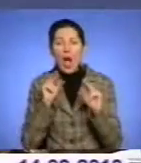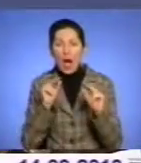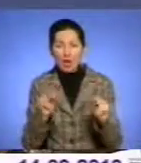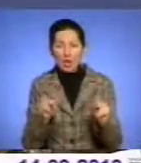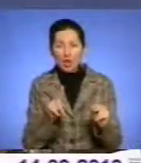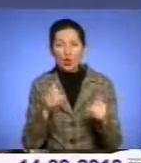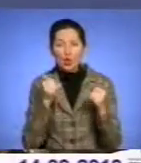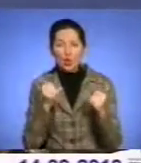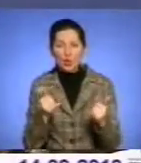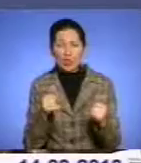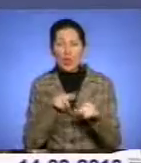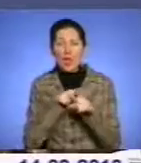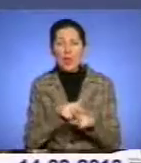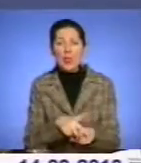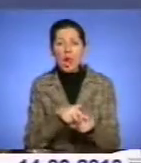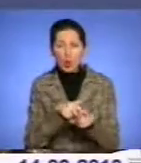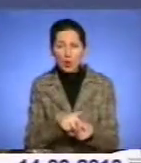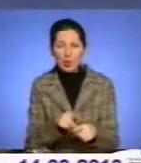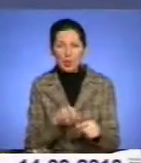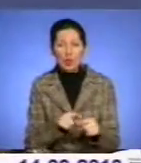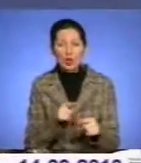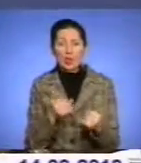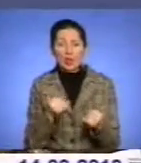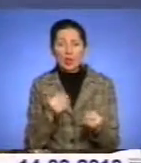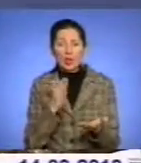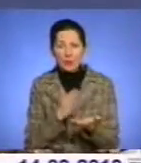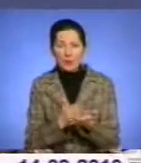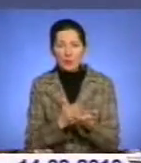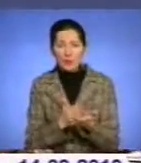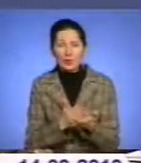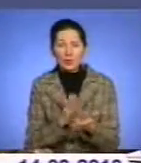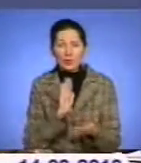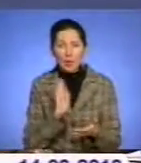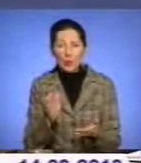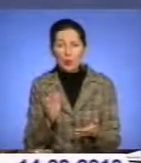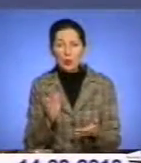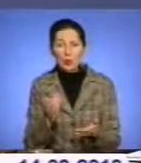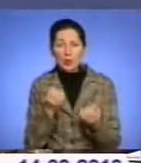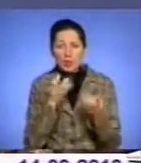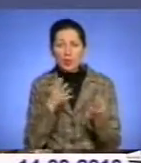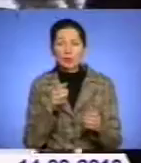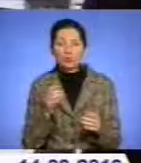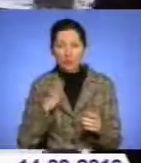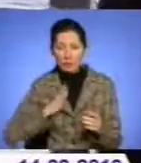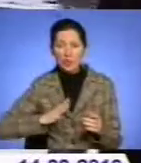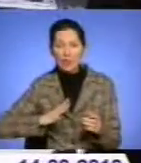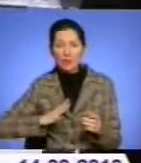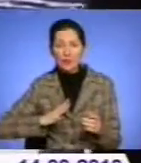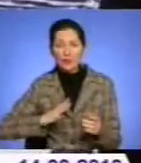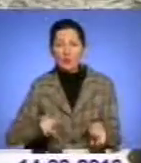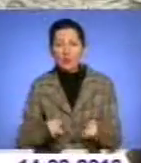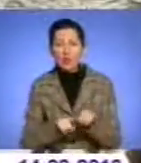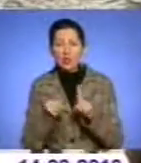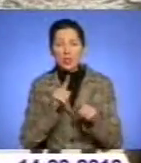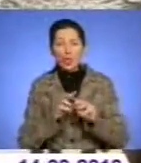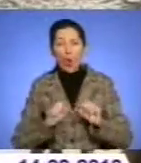что сегодняшние нагрузки, которые сегодня предъявляет современность, будут, конечно же, выдерживать. Також на засіданні